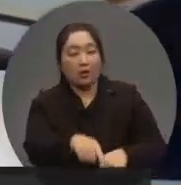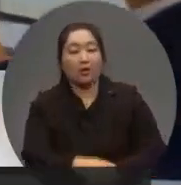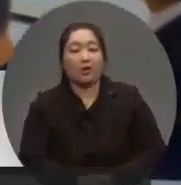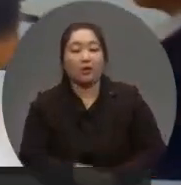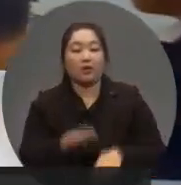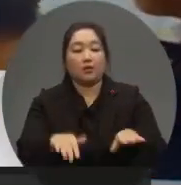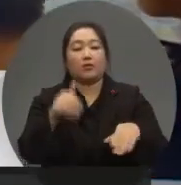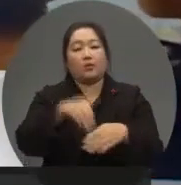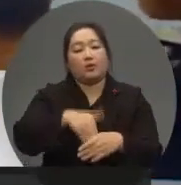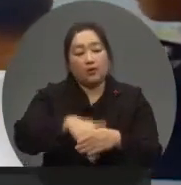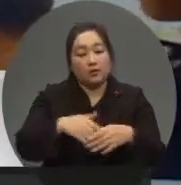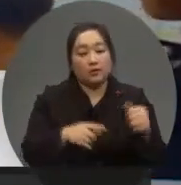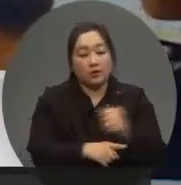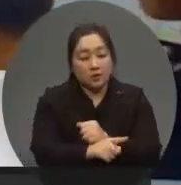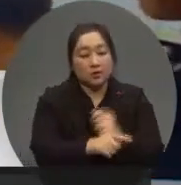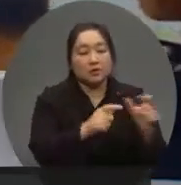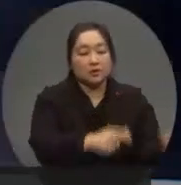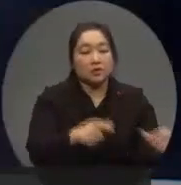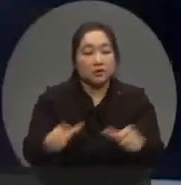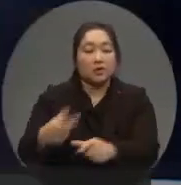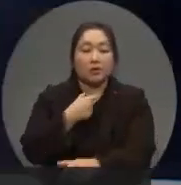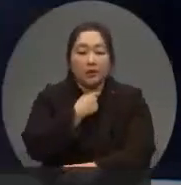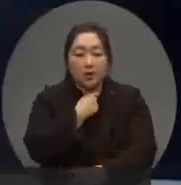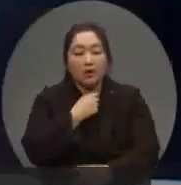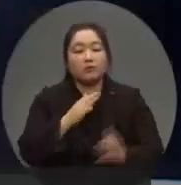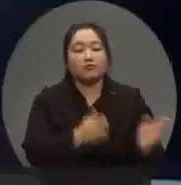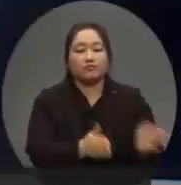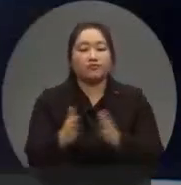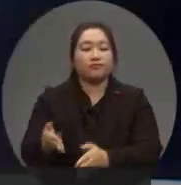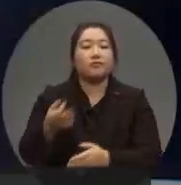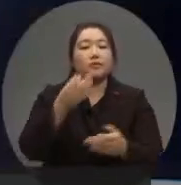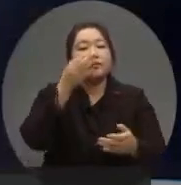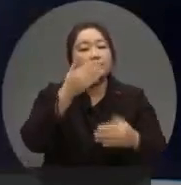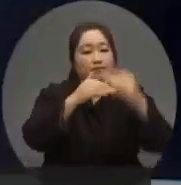선거의 의미와 지역의 바람을 김대 기자가